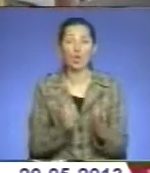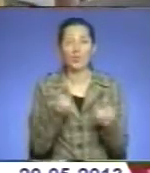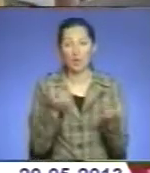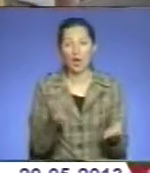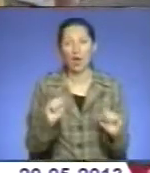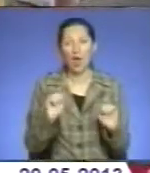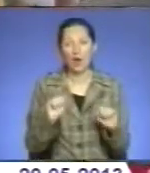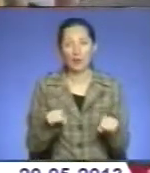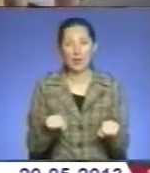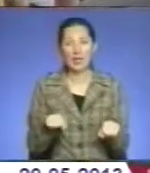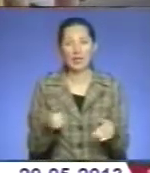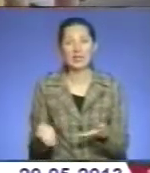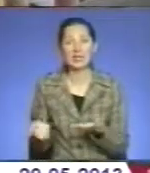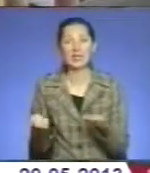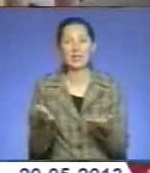влада несе